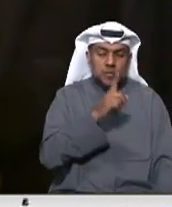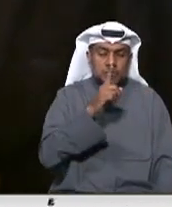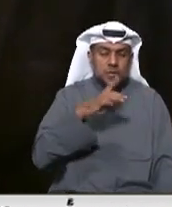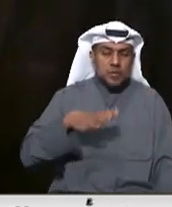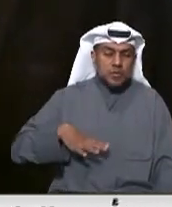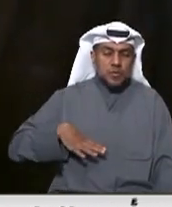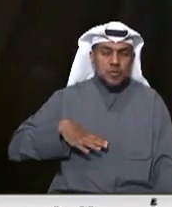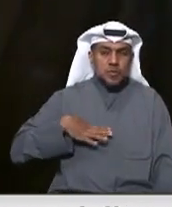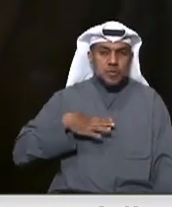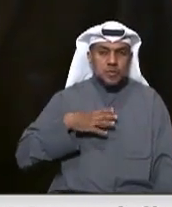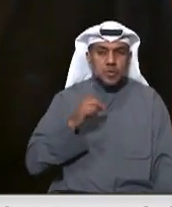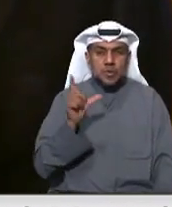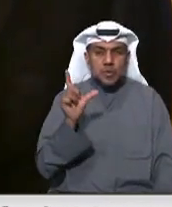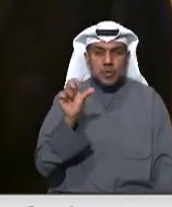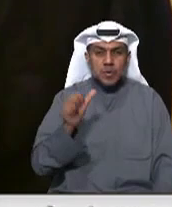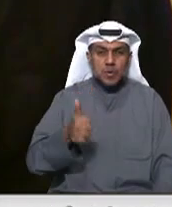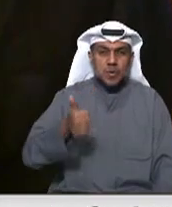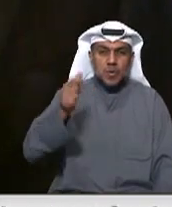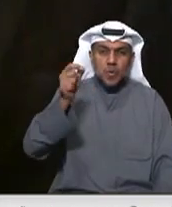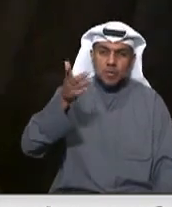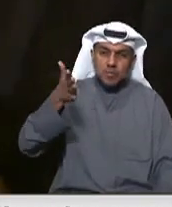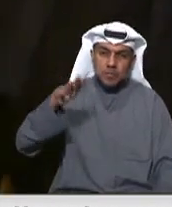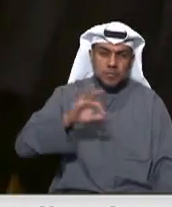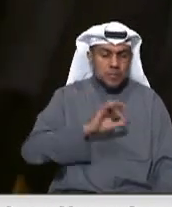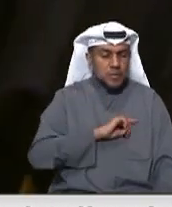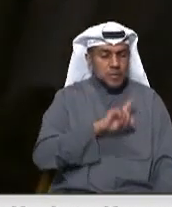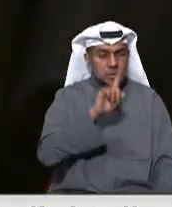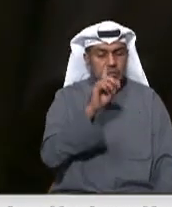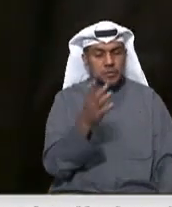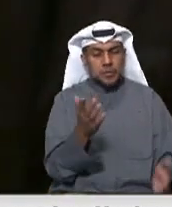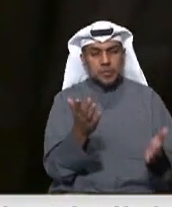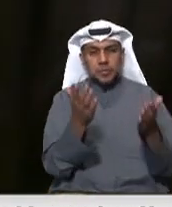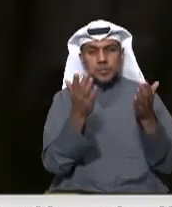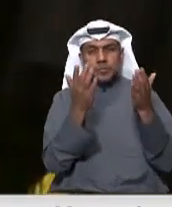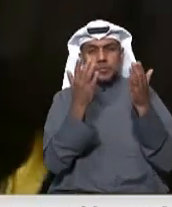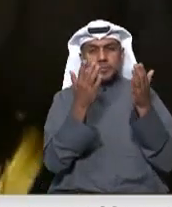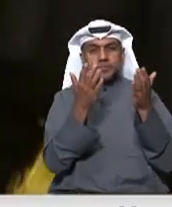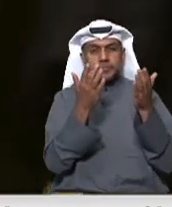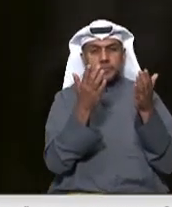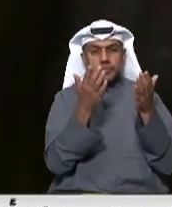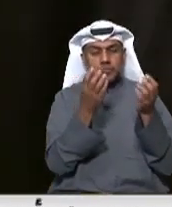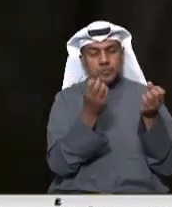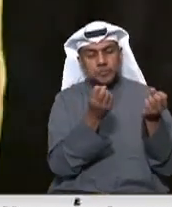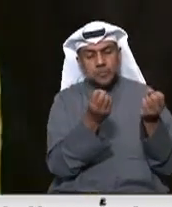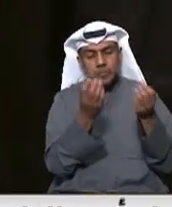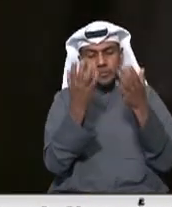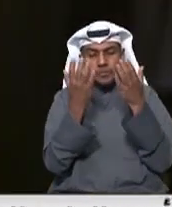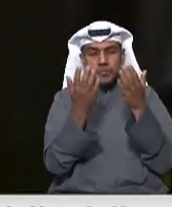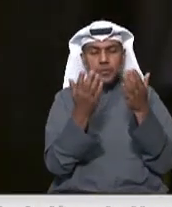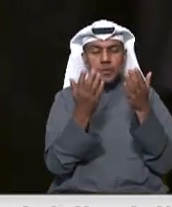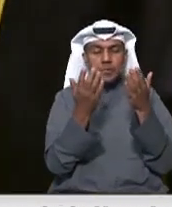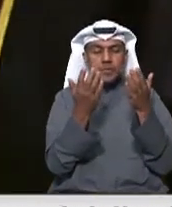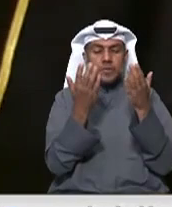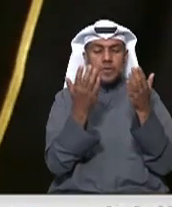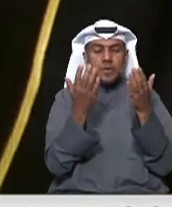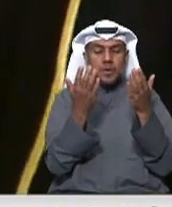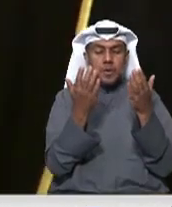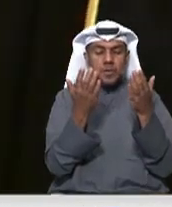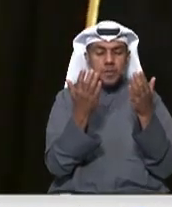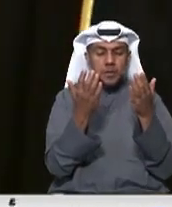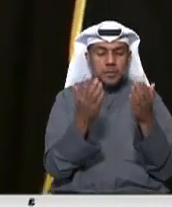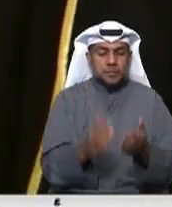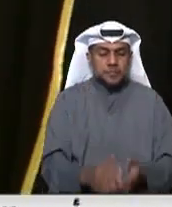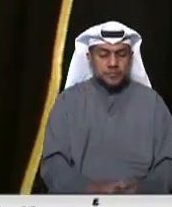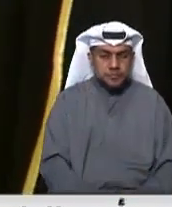حضره صاحب السمو امير البلاد الراحل الشيخ نواف الاحمد الجابر الصباح طيب الله ثراه وجعل الجنه